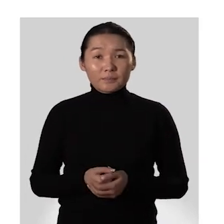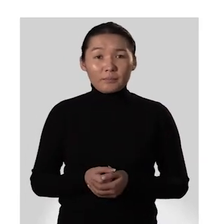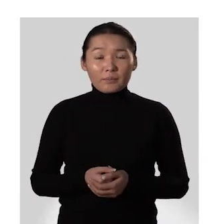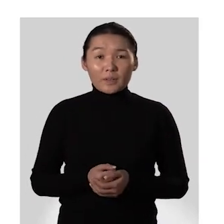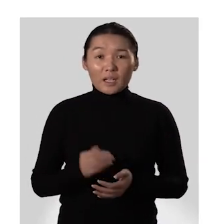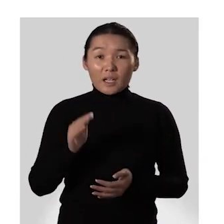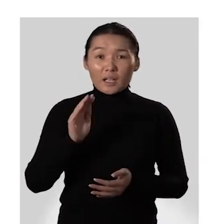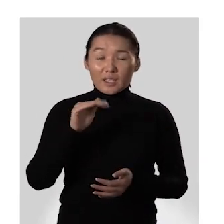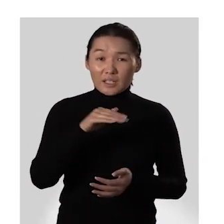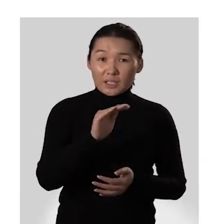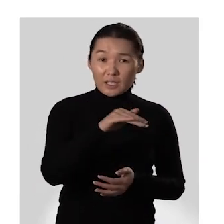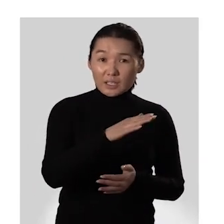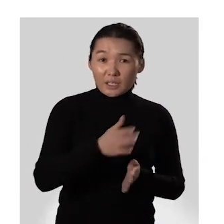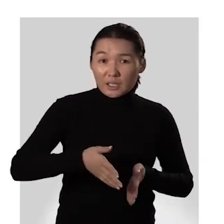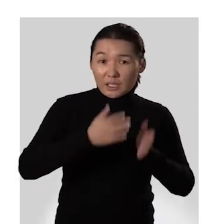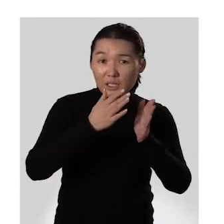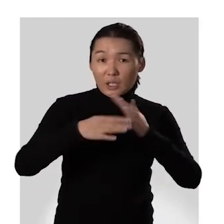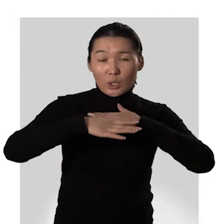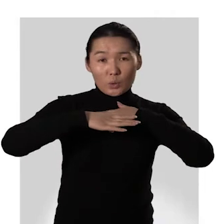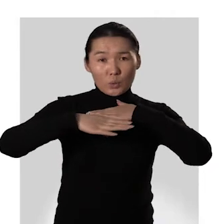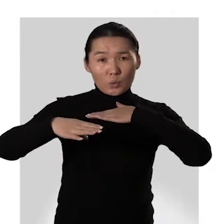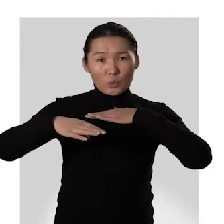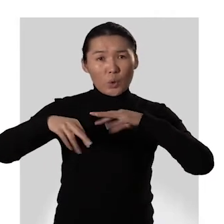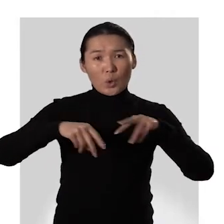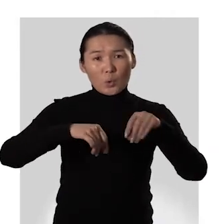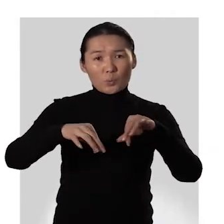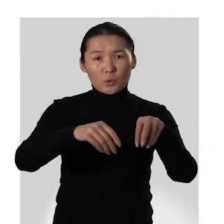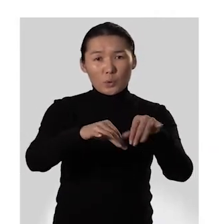Ири, түз, кумдуу.